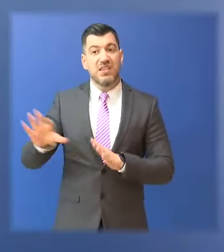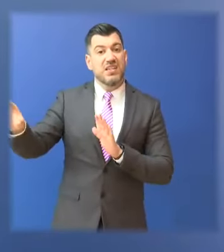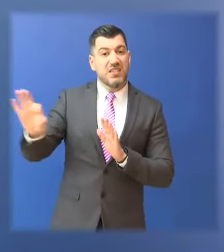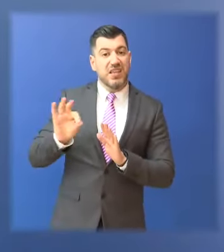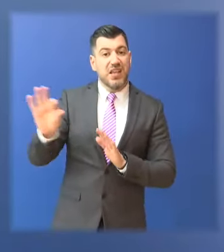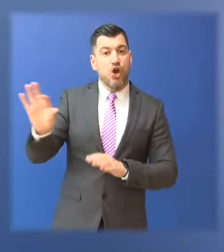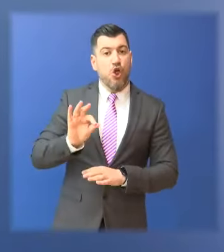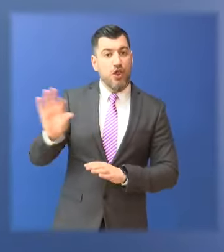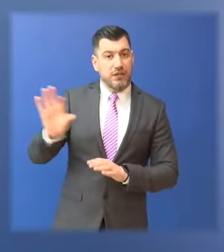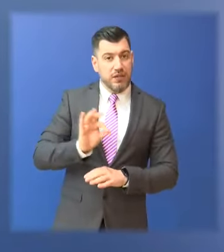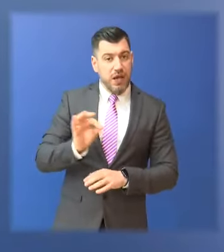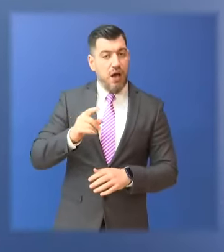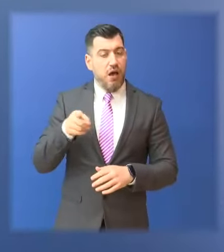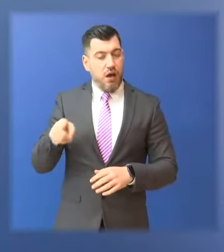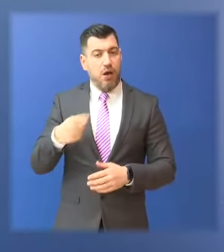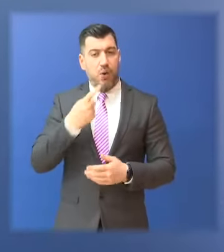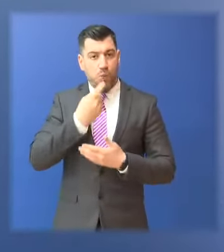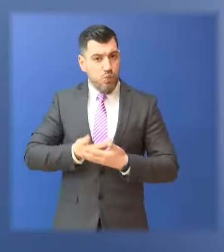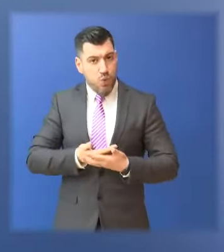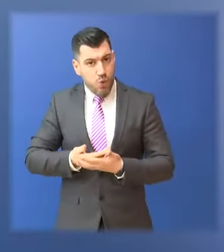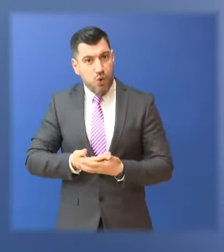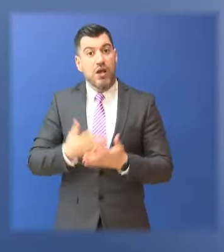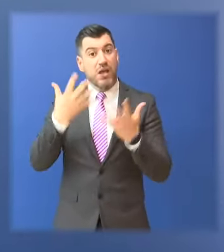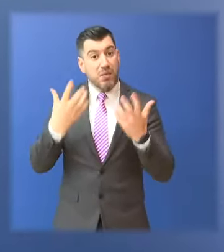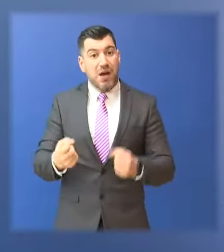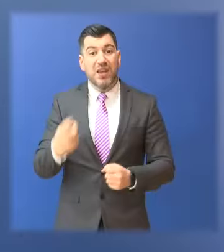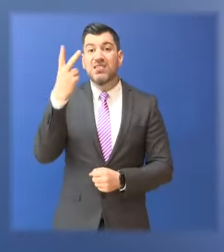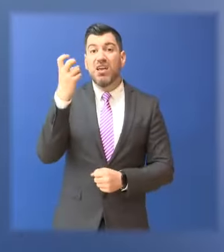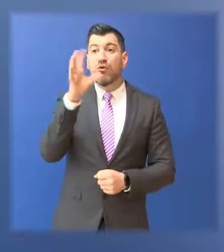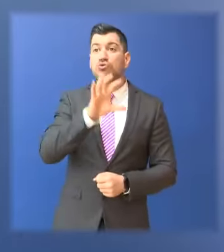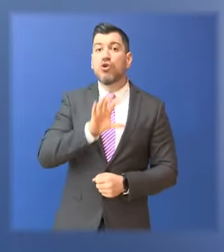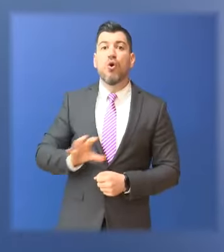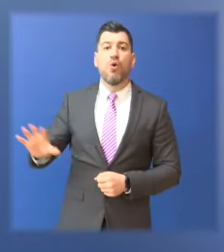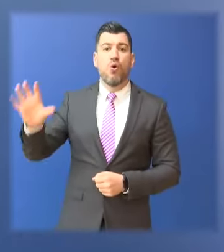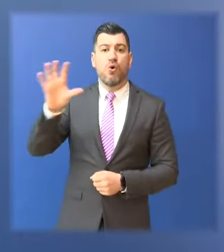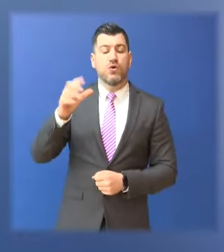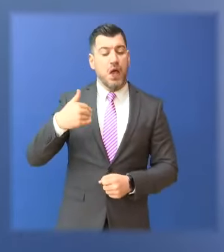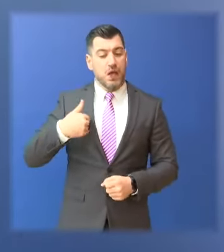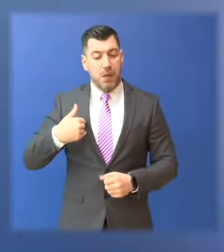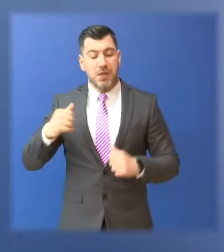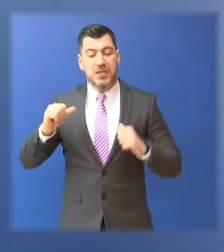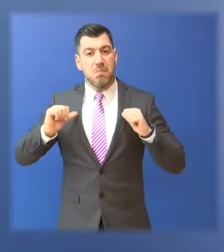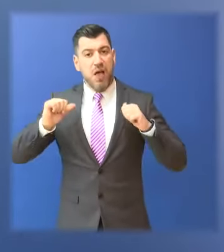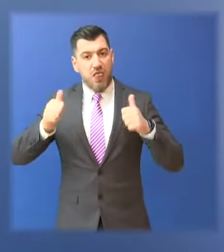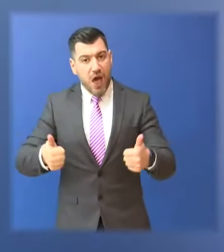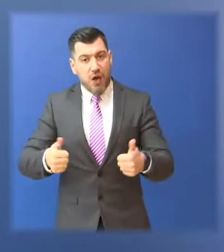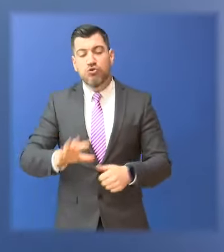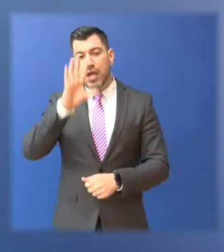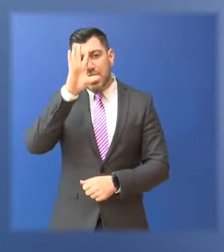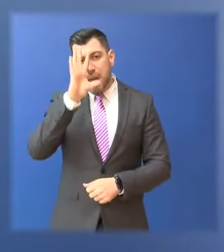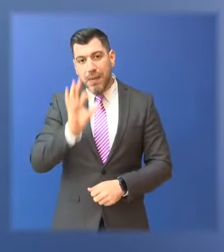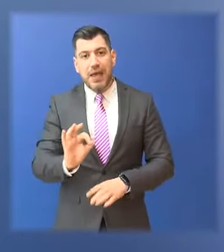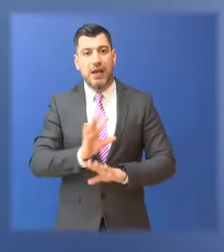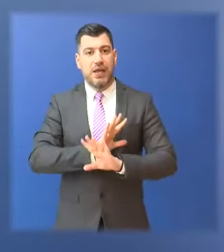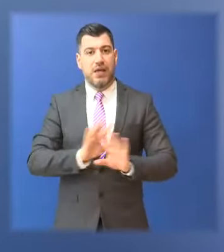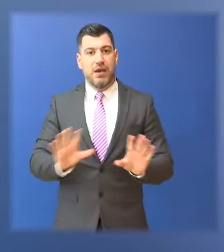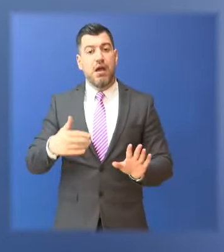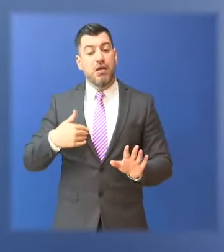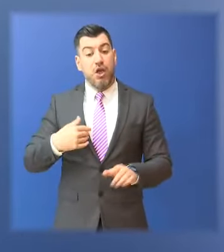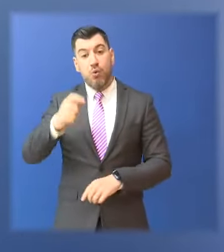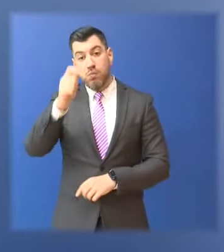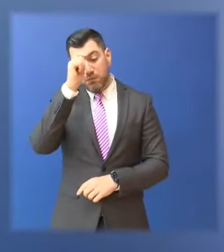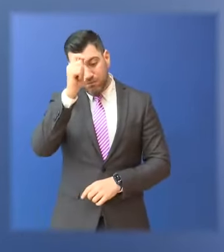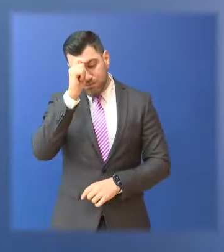χώρες της Ευρώπης. Και εμείς ερχόμαστε με θάρρος και με ειλικρίνεια και με μια παραδοχή των ετών που μπορεί